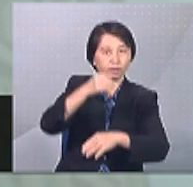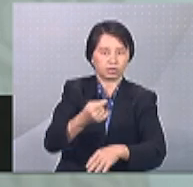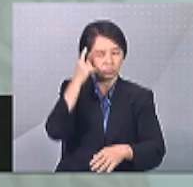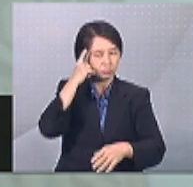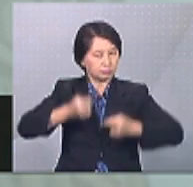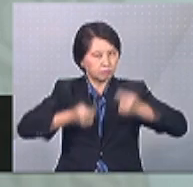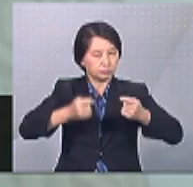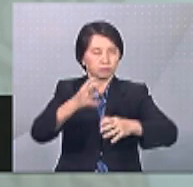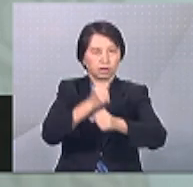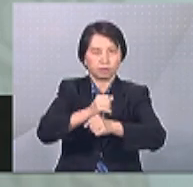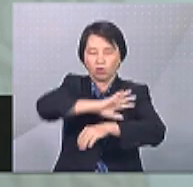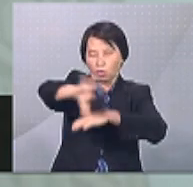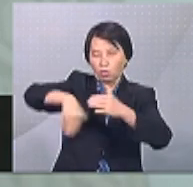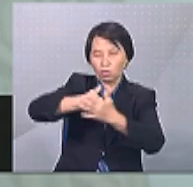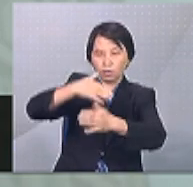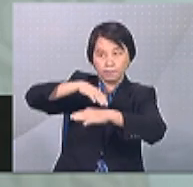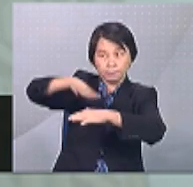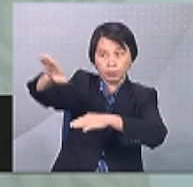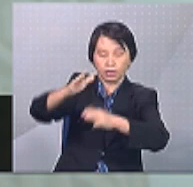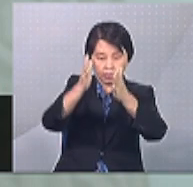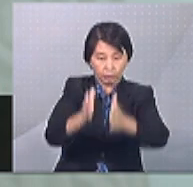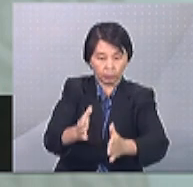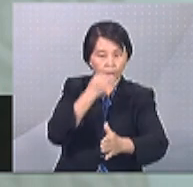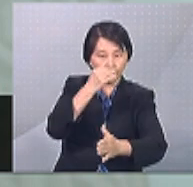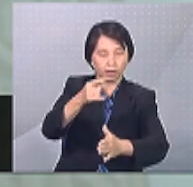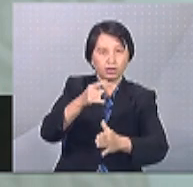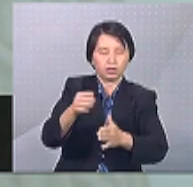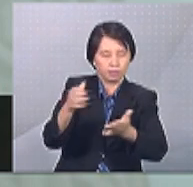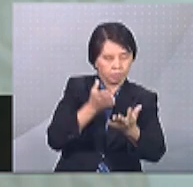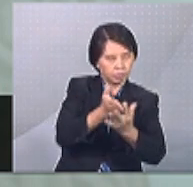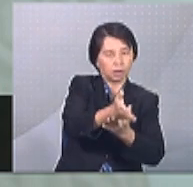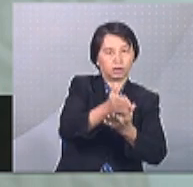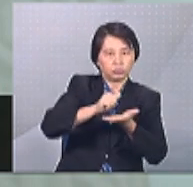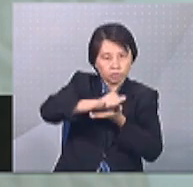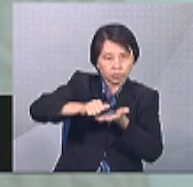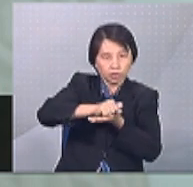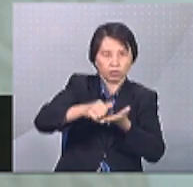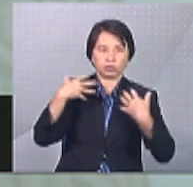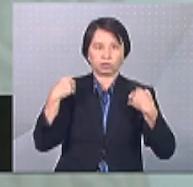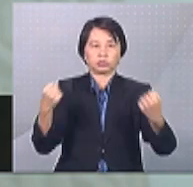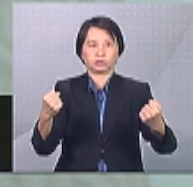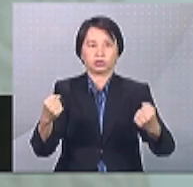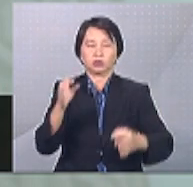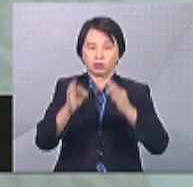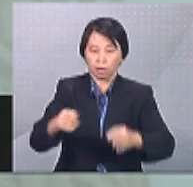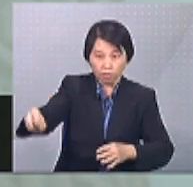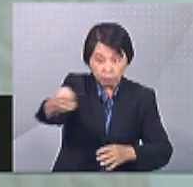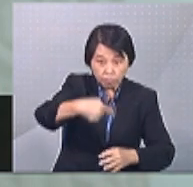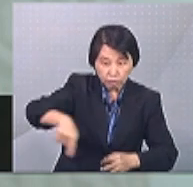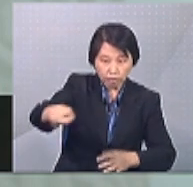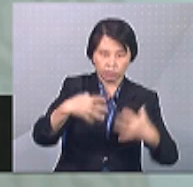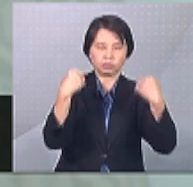semua penghantar makanan itu di melalui saringan kesihatan. Jadi kalau mereka didapati